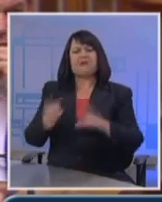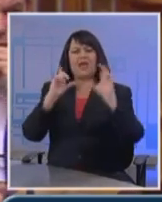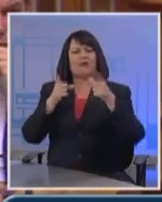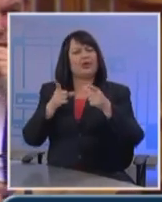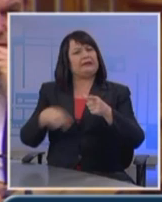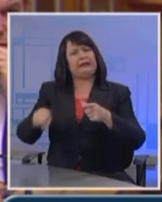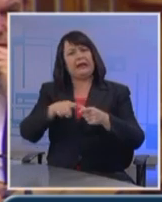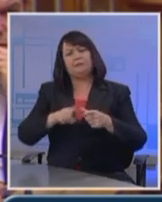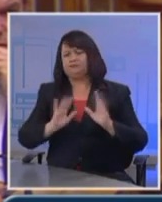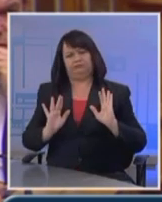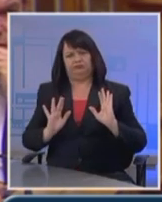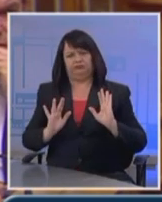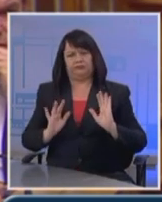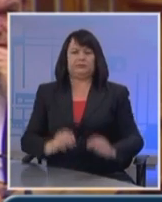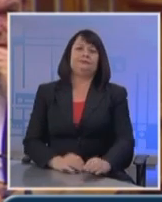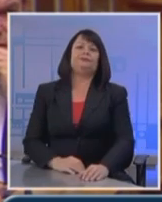της Νέας Δημοκρατίας.